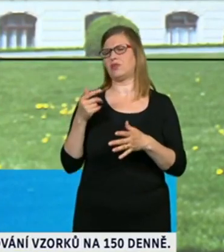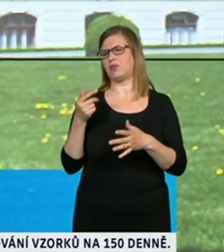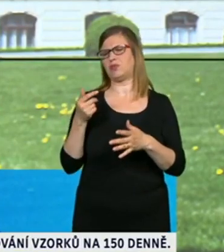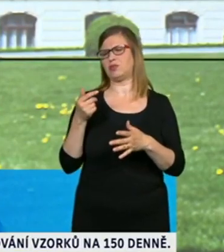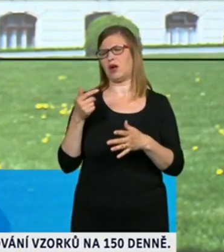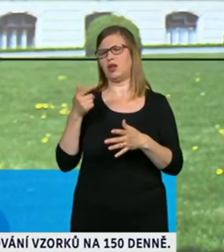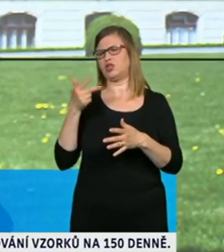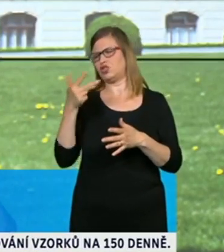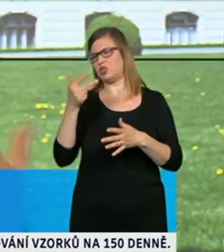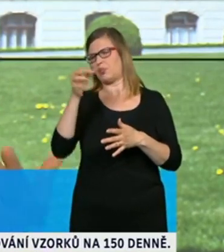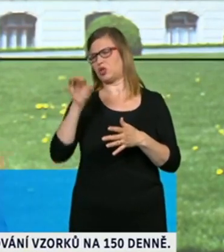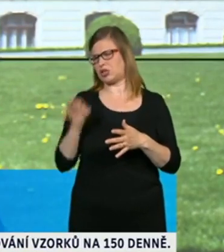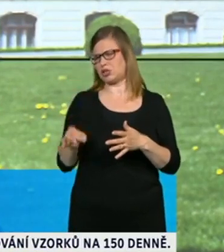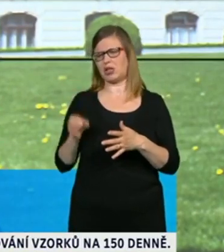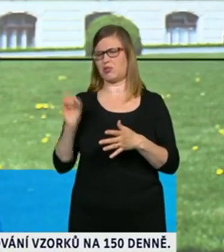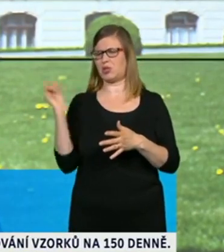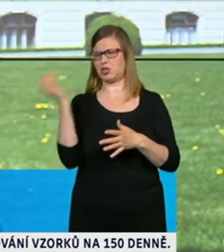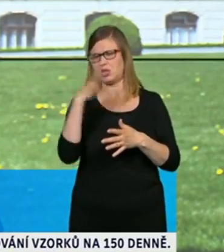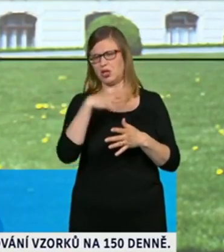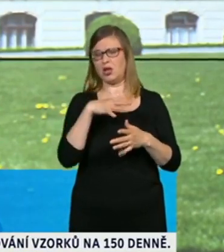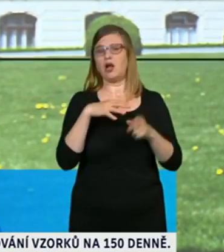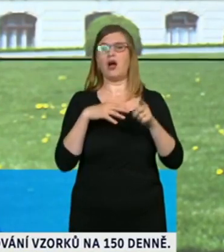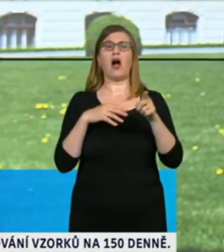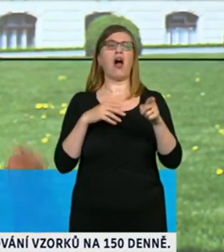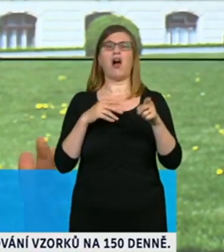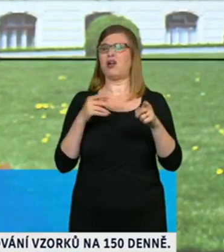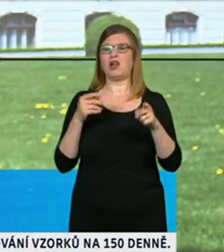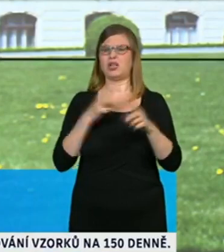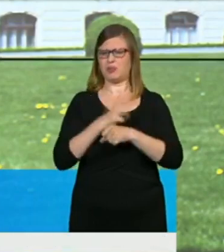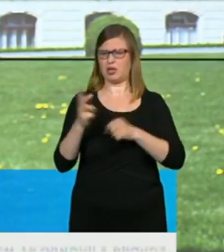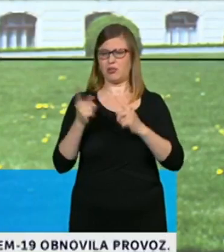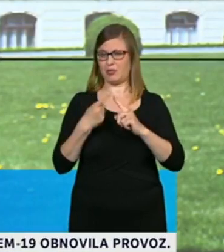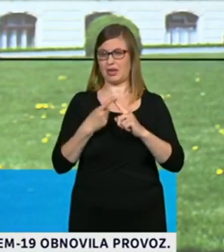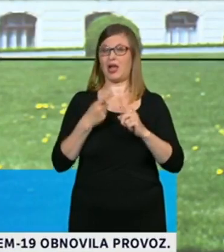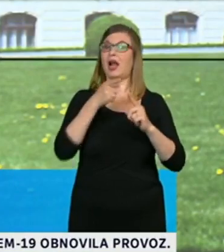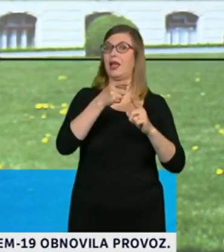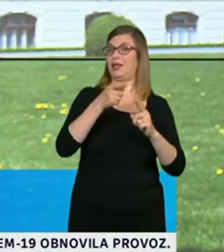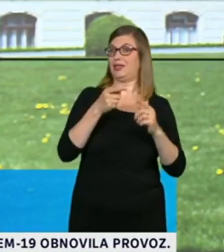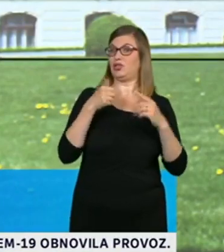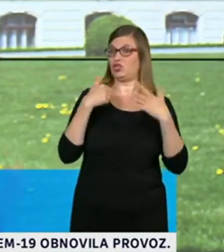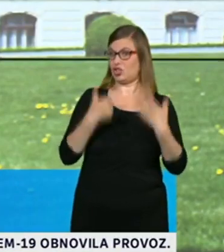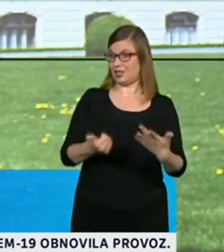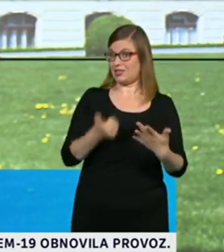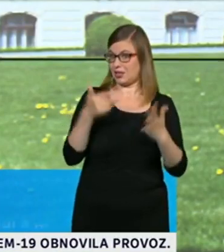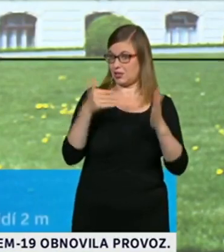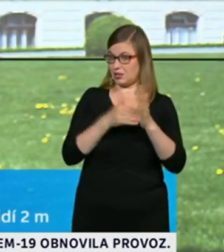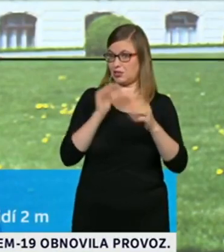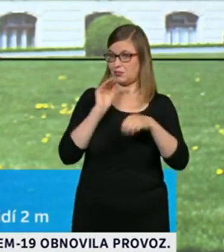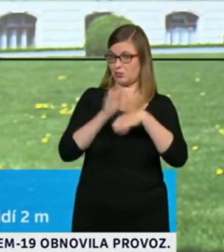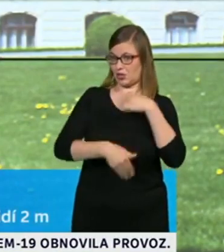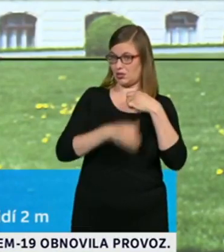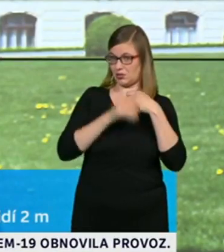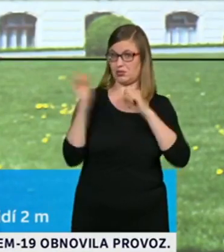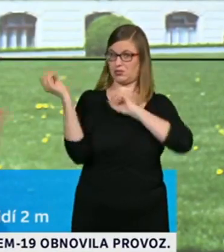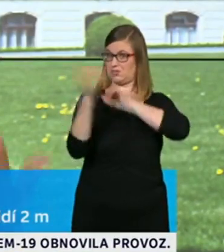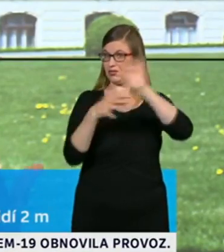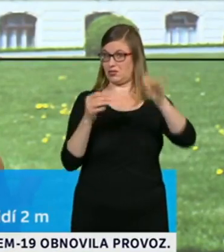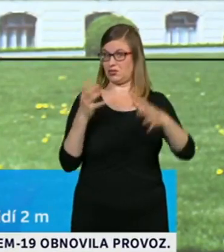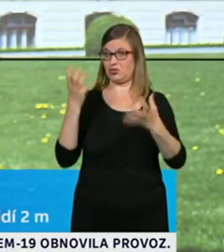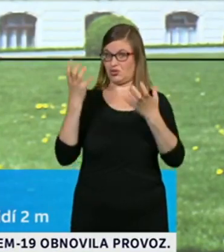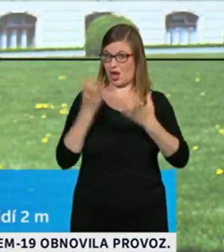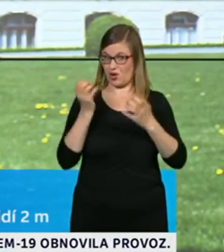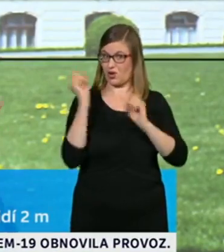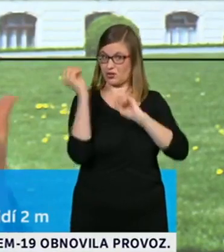třeba mají děti. A z těch 65 tisíc žádostí se 50 tisíc vyřídilo. Během té nutné doby to byl duben. A těch 15 tisíc se muselo